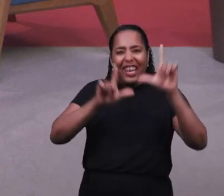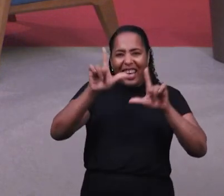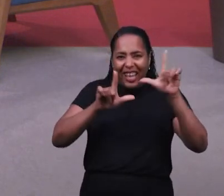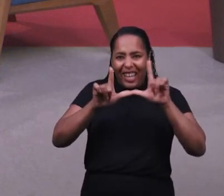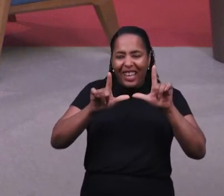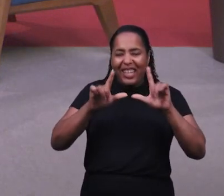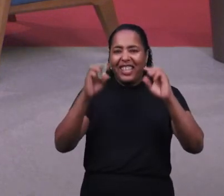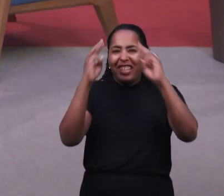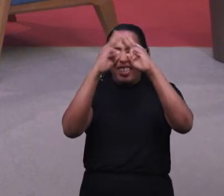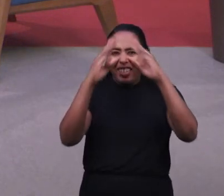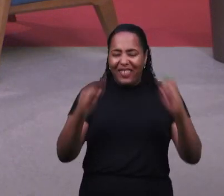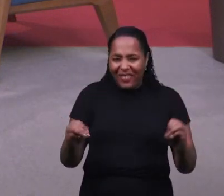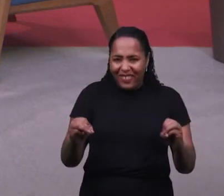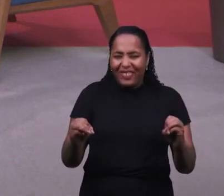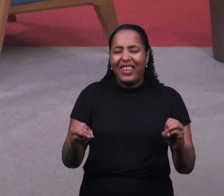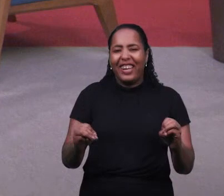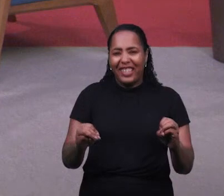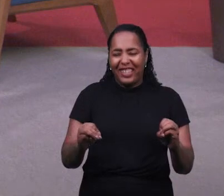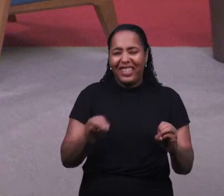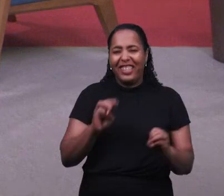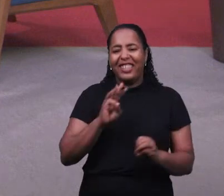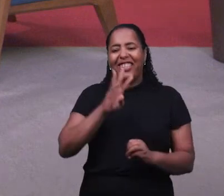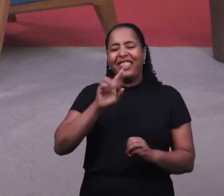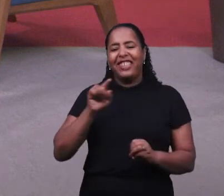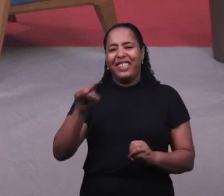TV Manaïm.